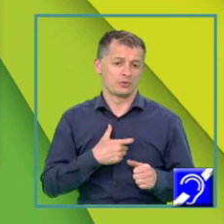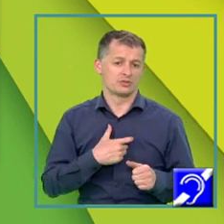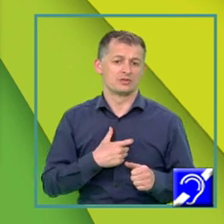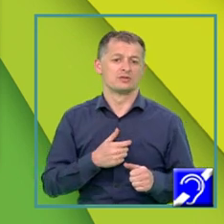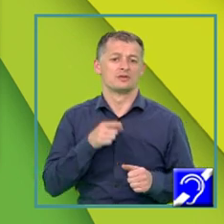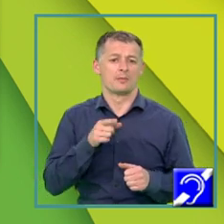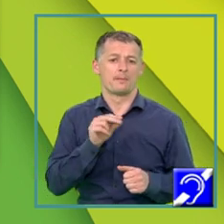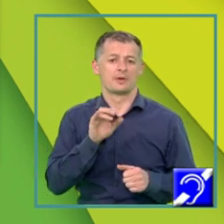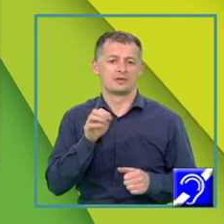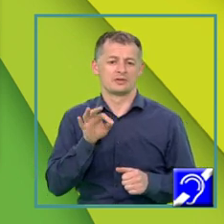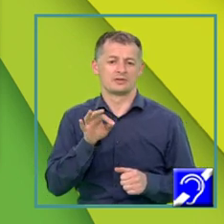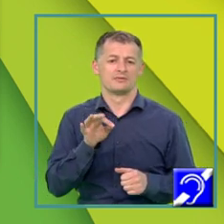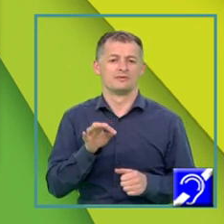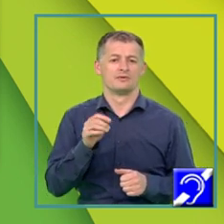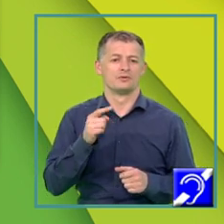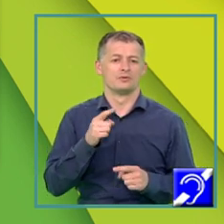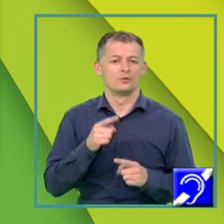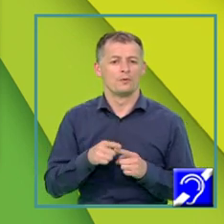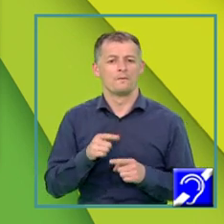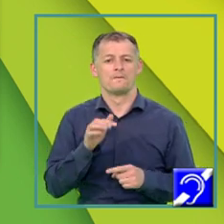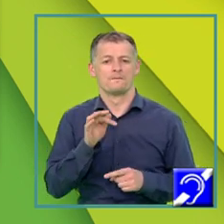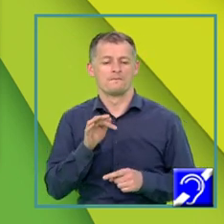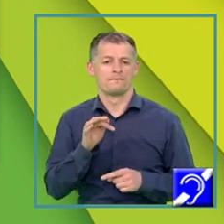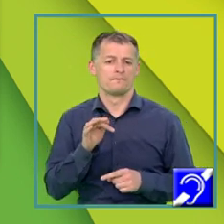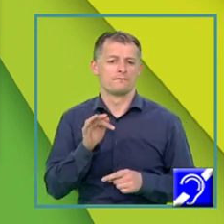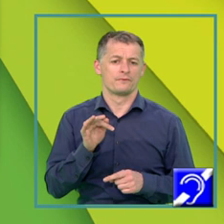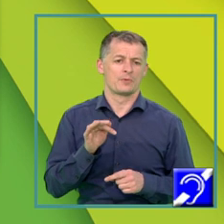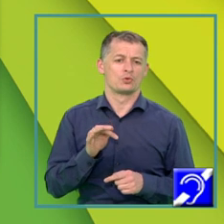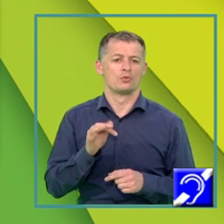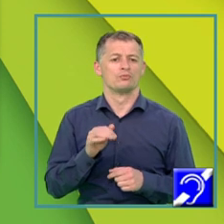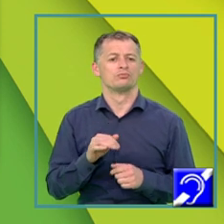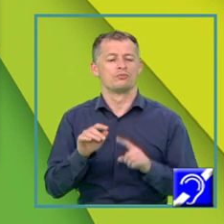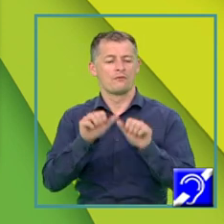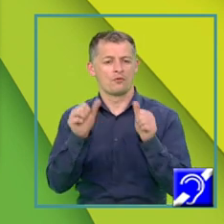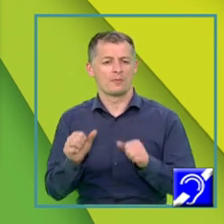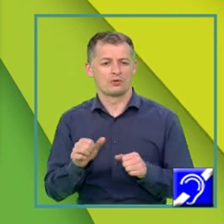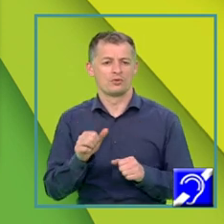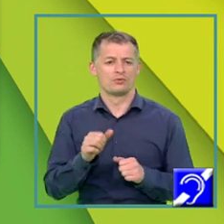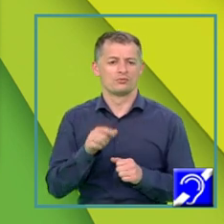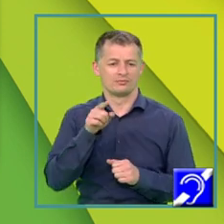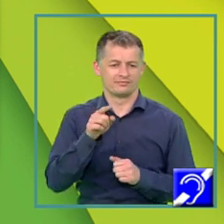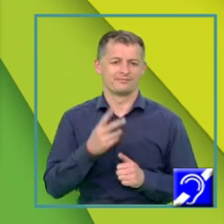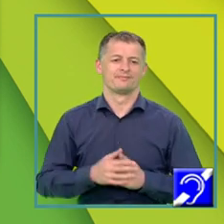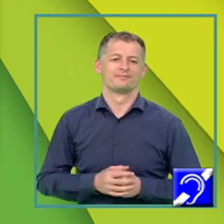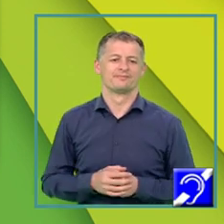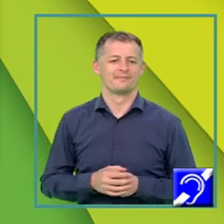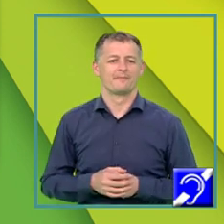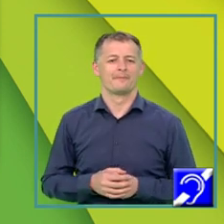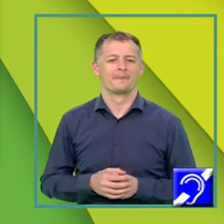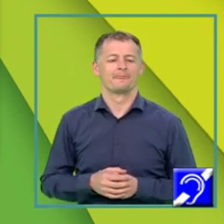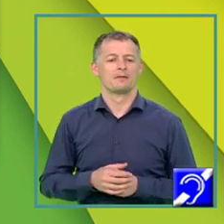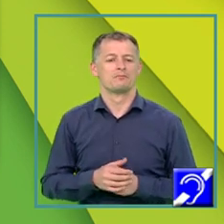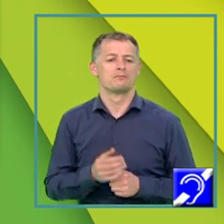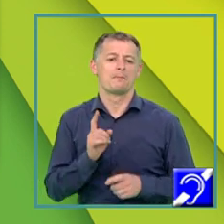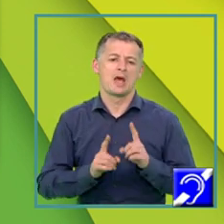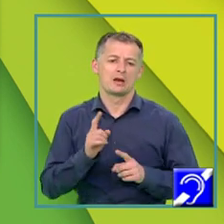formatul procents în cazul mai rar întâlnit la bacalaureat în care se dorește citirea șiruri de caractere